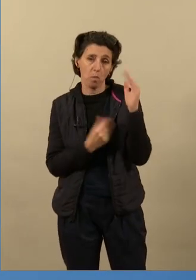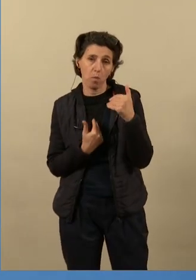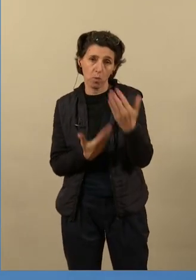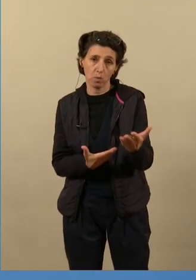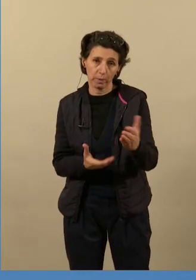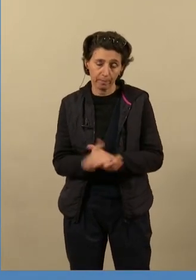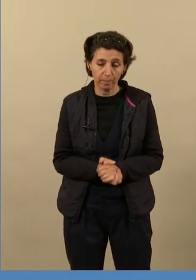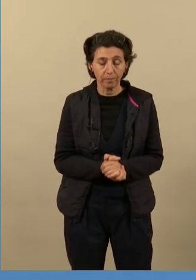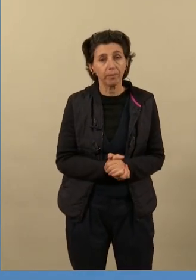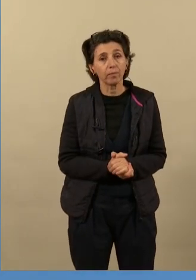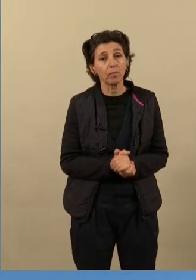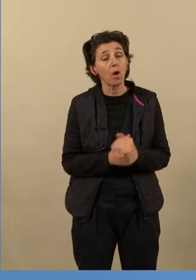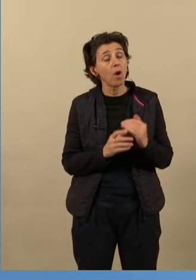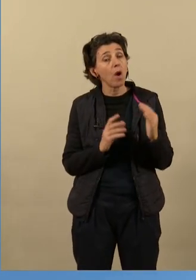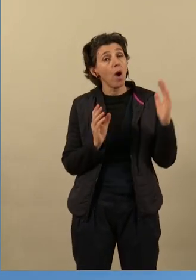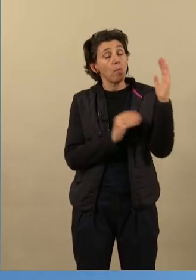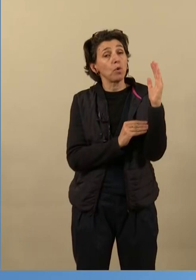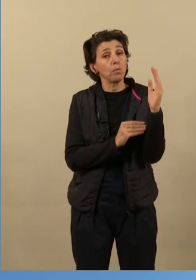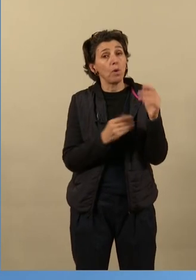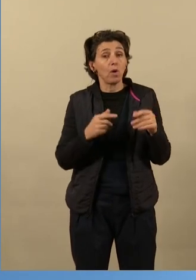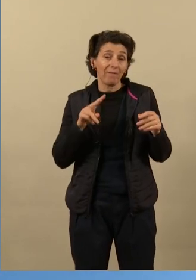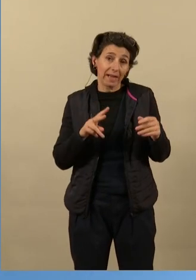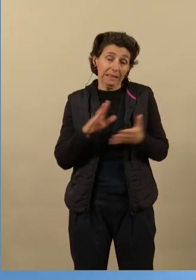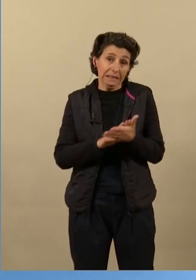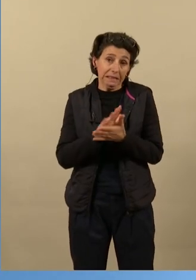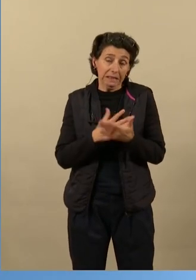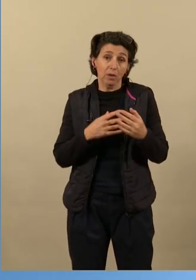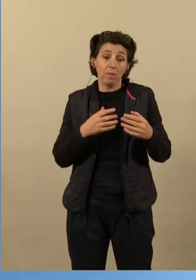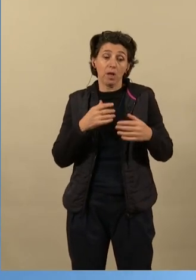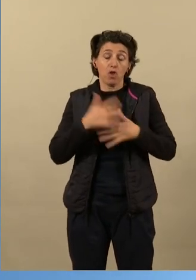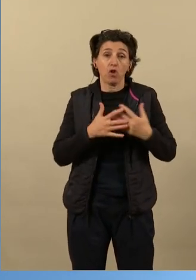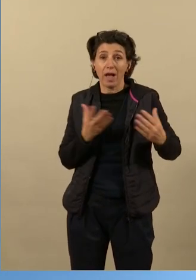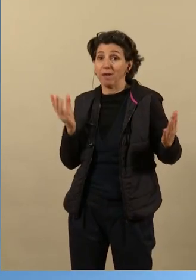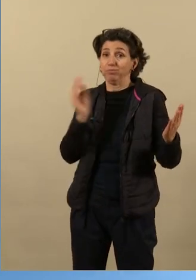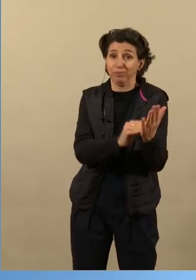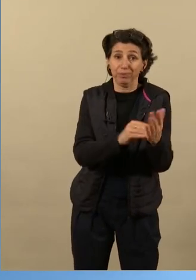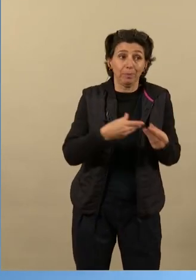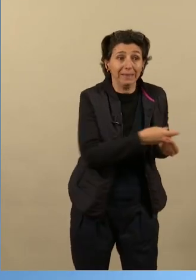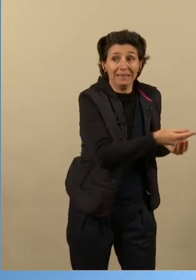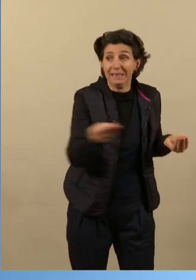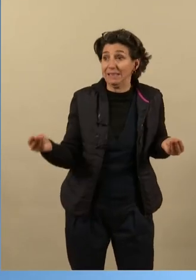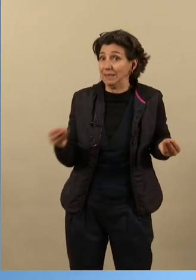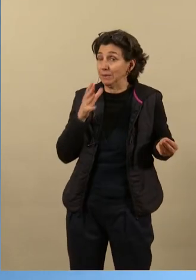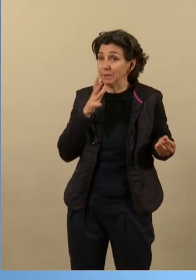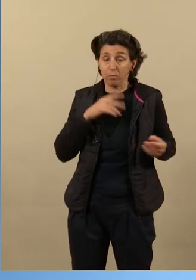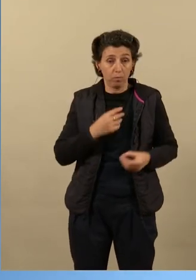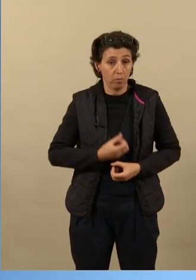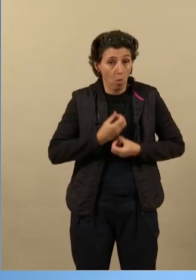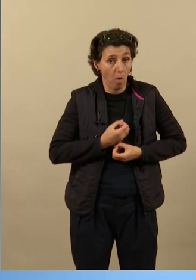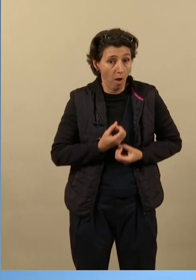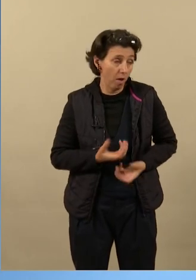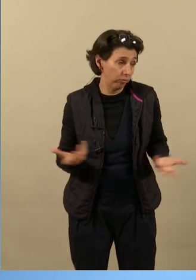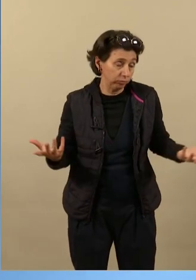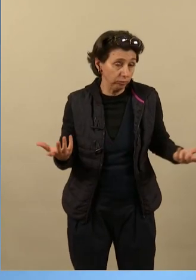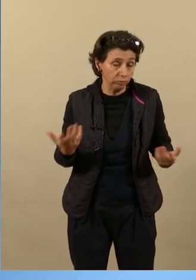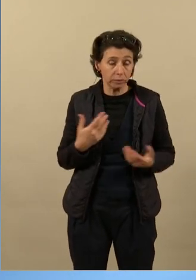euh amendement queon n pas déposé dans les temps j'en suis confuse et du coup il a pas pu être distribué je suis désolé donc vous l'aurez à l'oral et nous